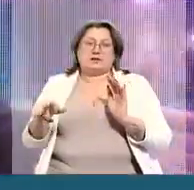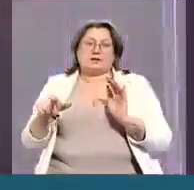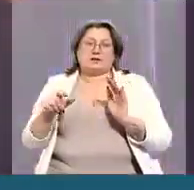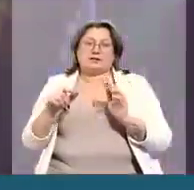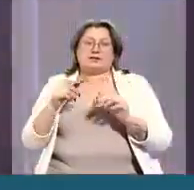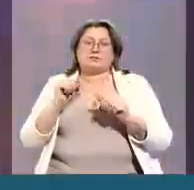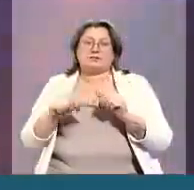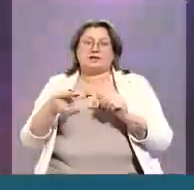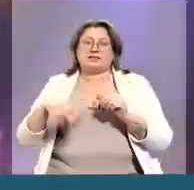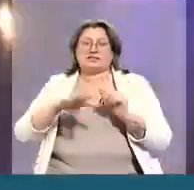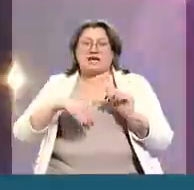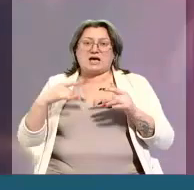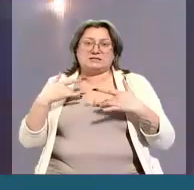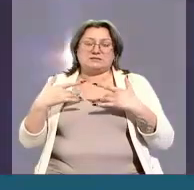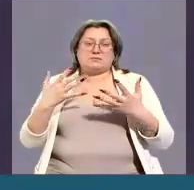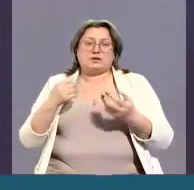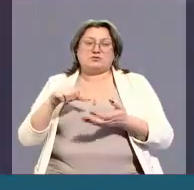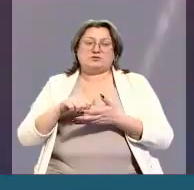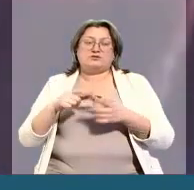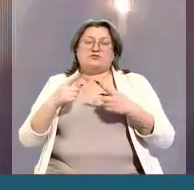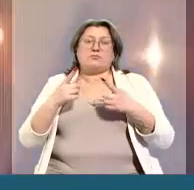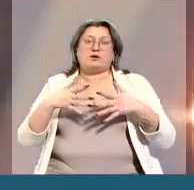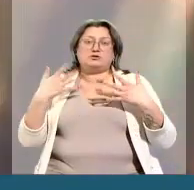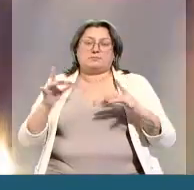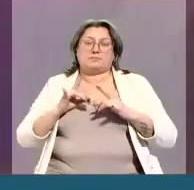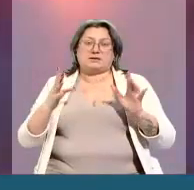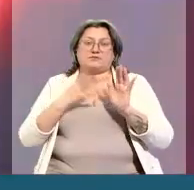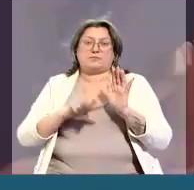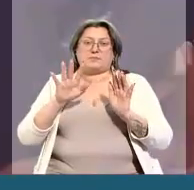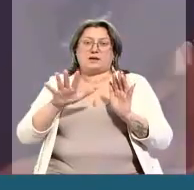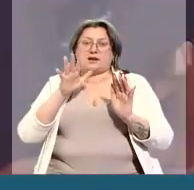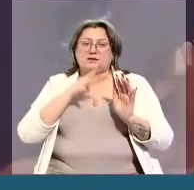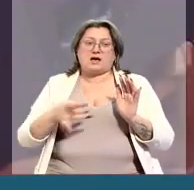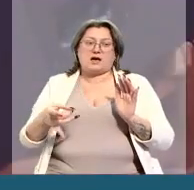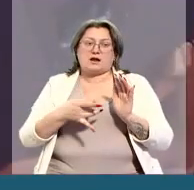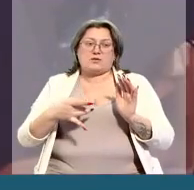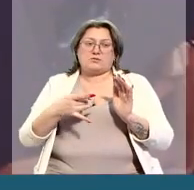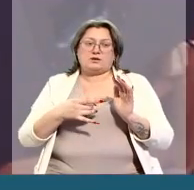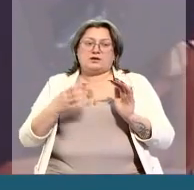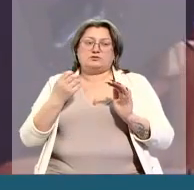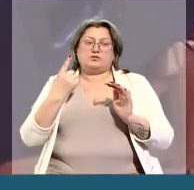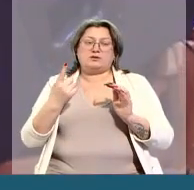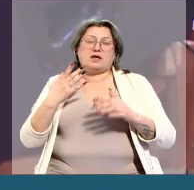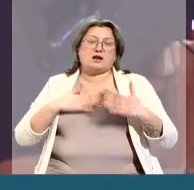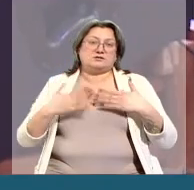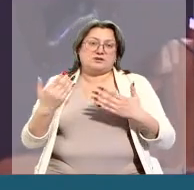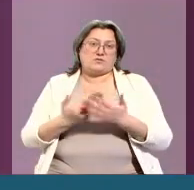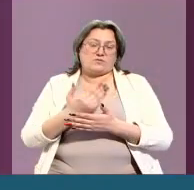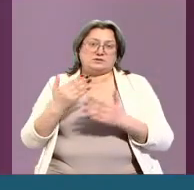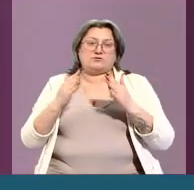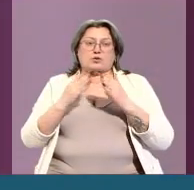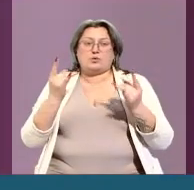өнерпаздар ауданның 95 жылдығын ауқымды етіп тойлауға атсалысқан. Одан бөлек тағы бір қуанышты жаңалық, мәдениет үйі